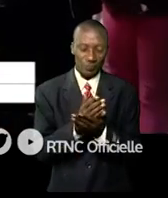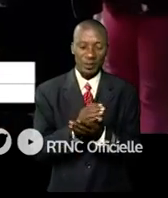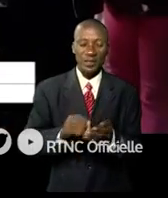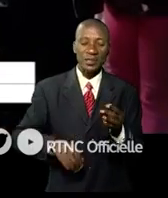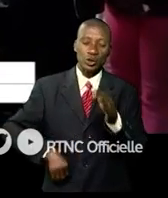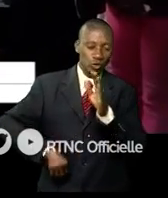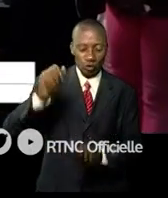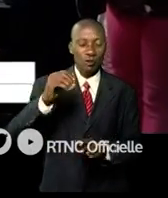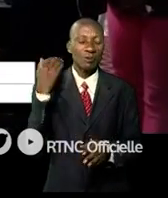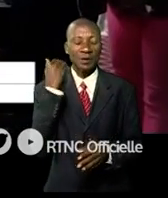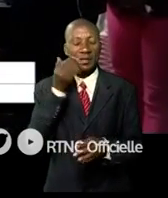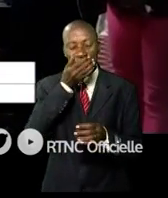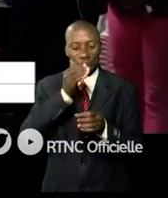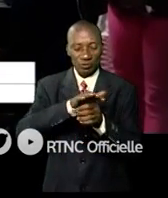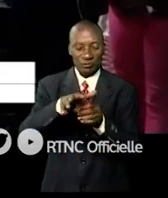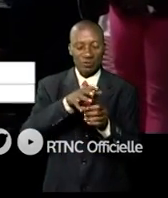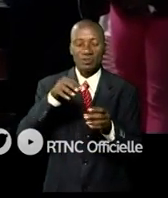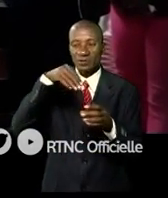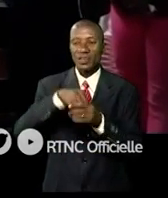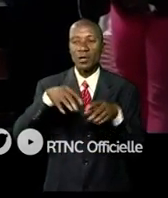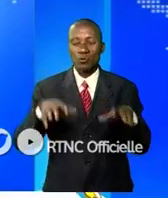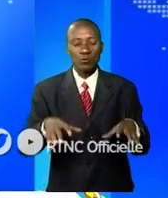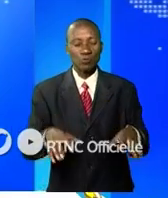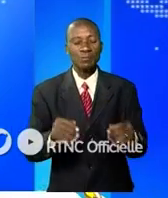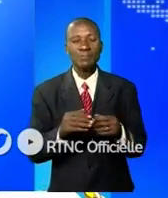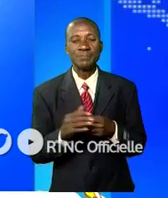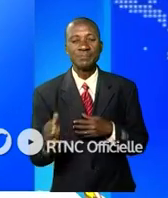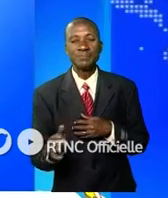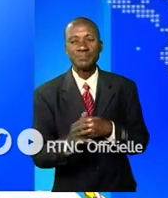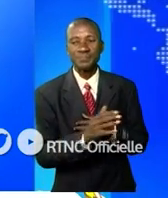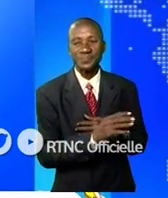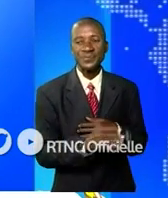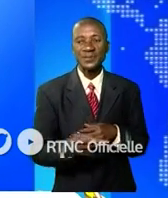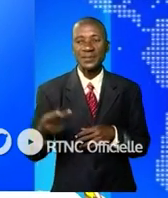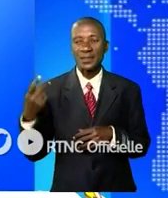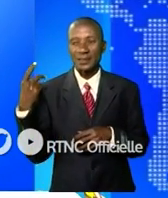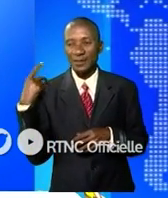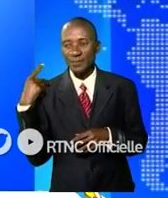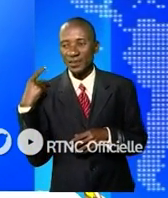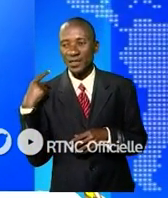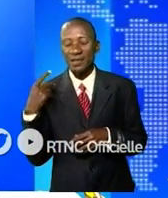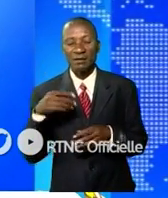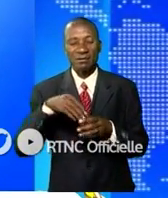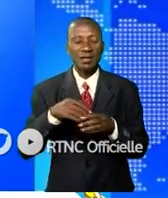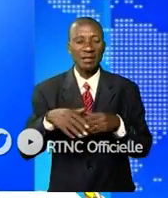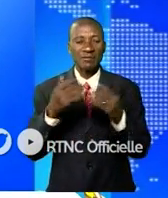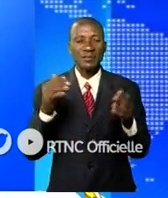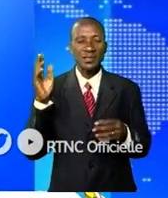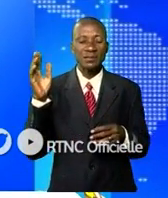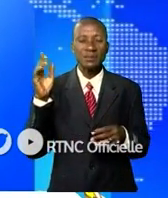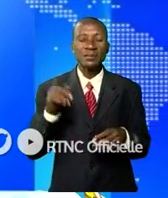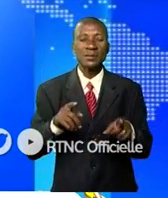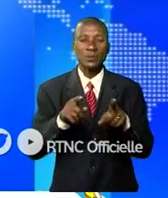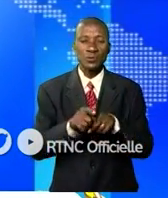cette maladie sur toute l'étendue du territoire national. Certains hôpitaux de la capitale reçoivent pour le soin des personnes testées